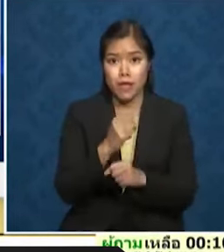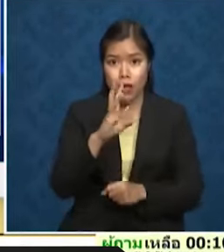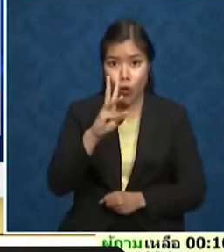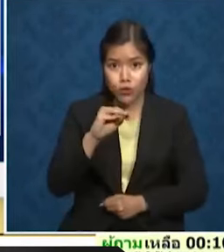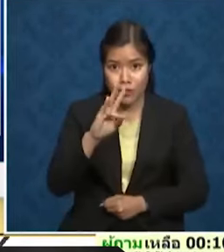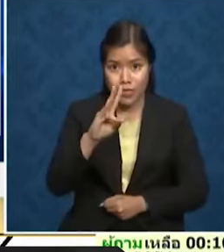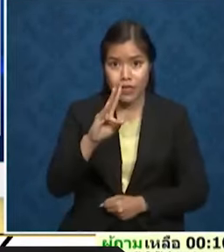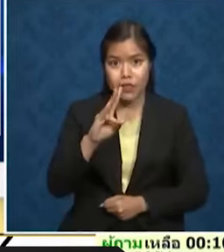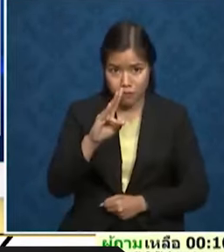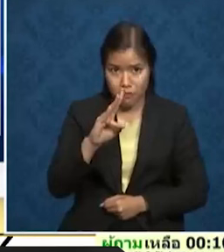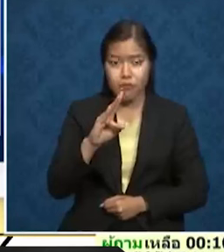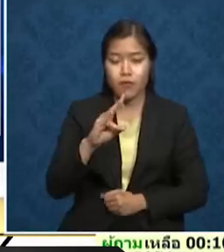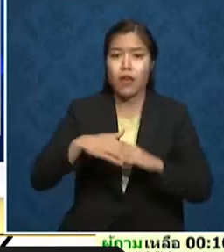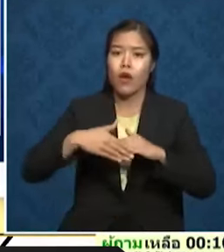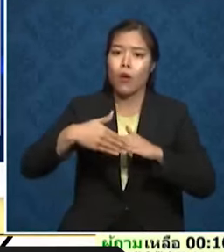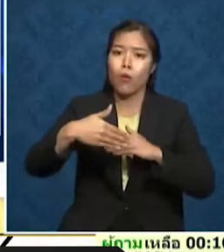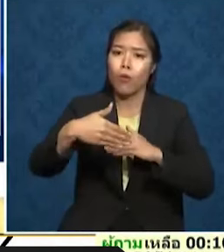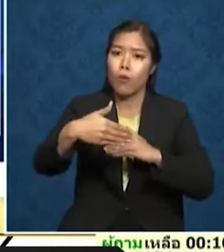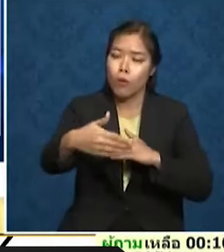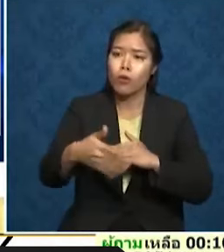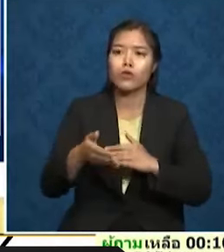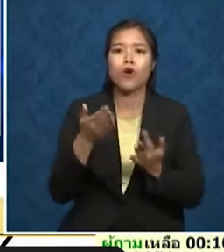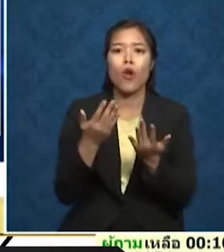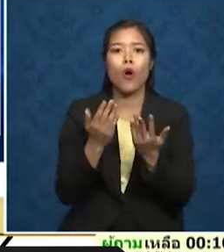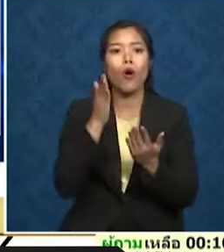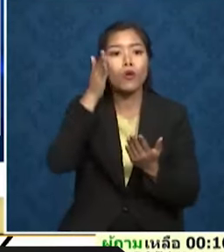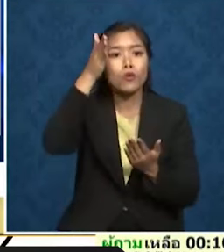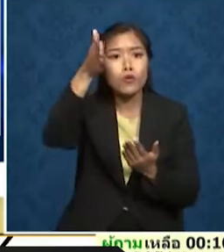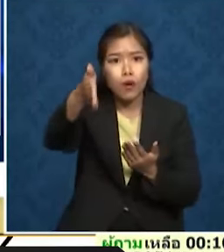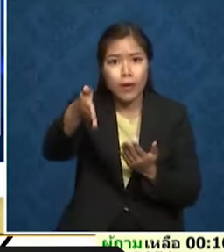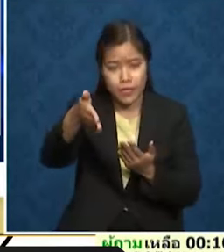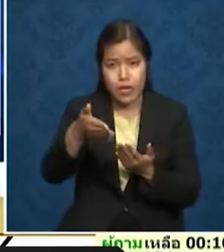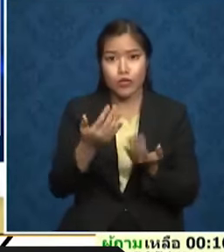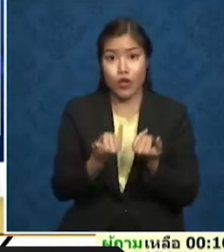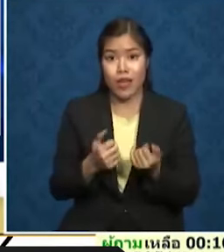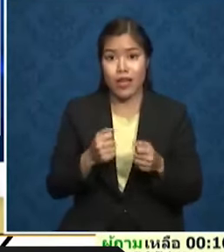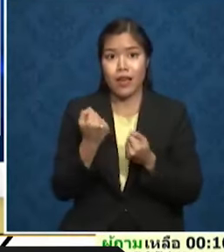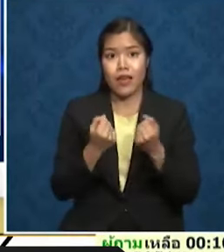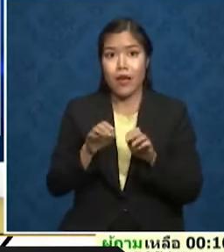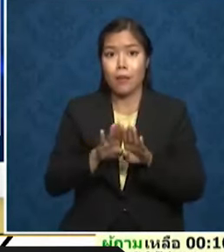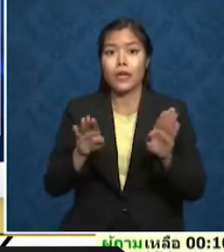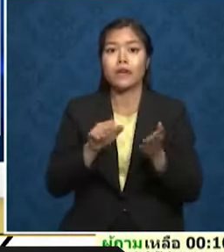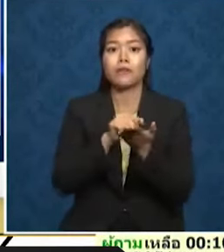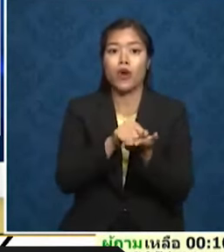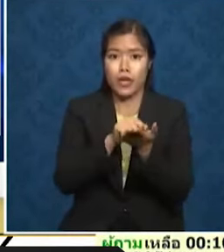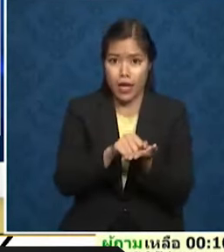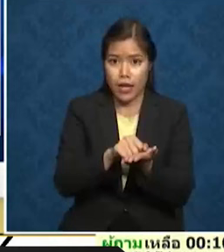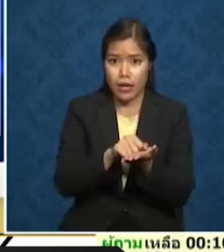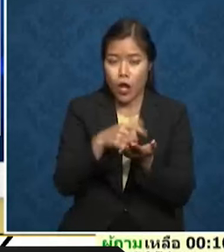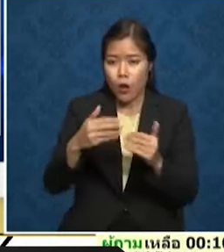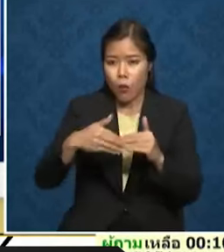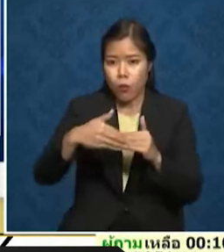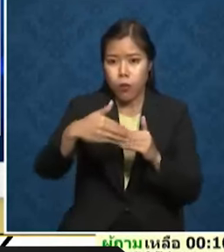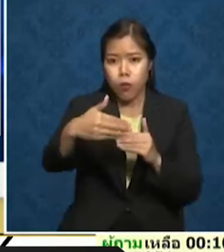นกว่าจะมีการเปิดบริการให้เต็มรูปแบบก็คืออย่างที่ชั้นเรียนตั้งแต่แรกก็คือในช่วงของเริ่มต้นปีงบประม